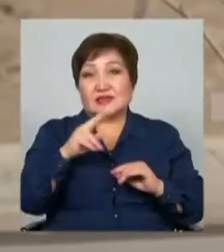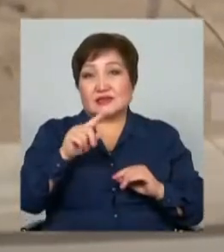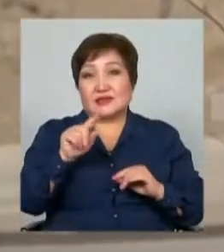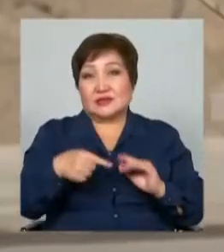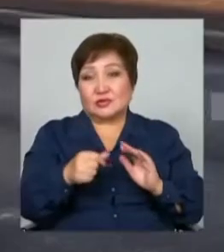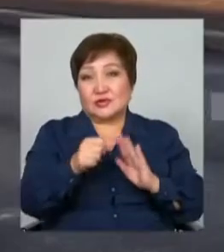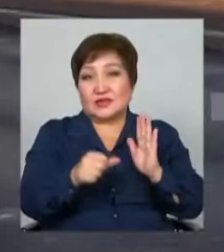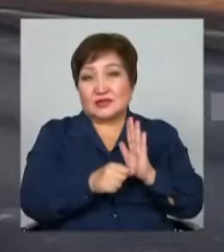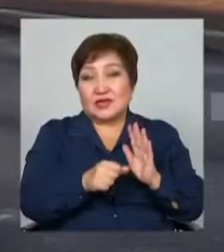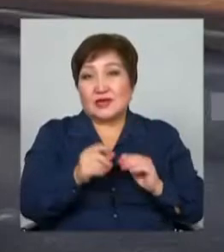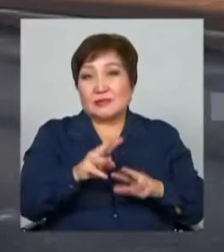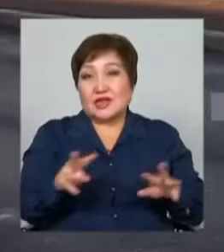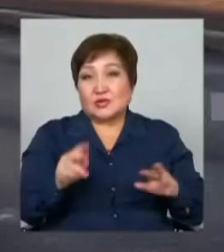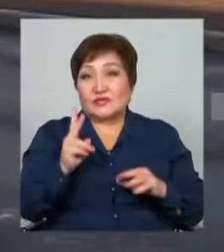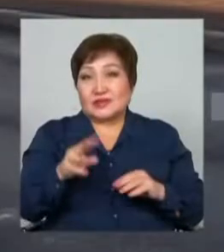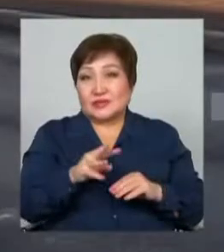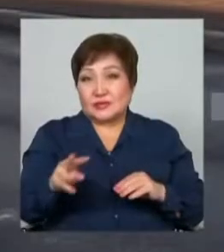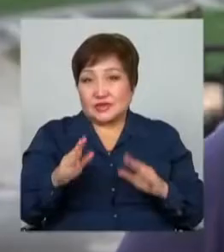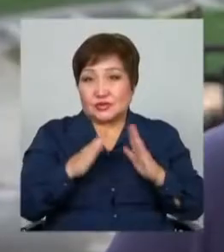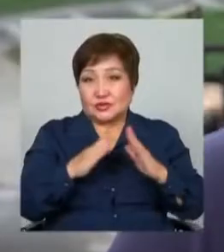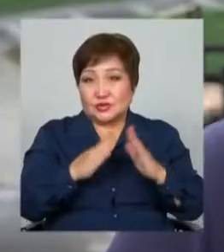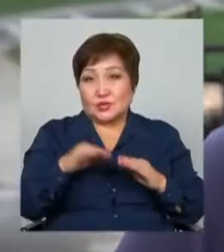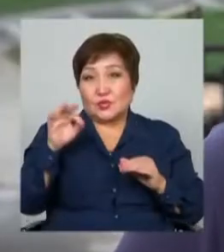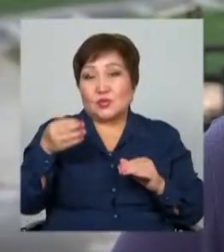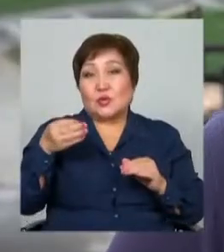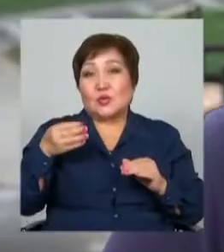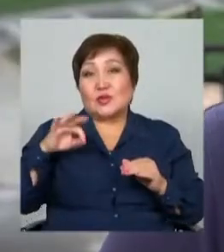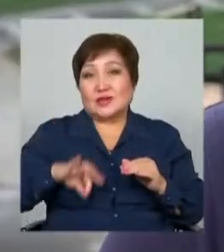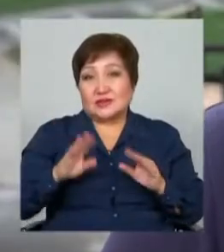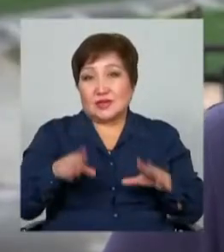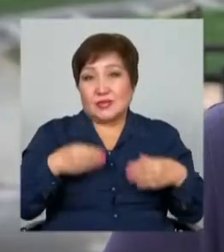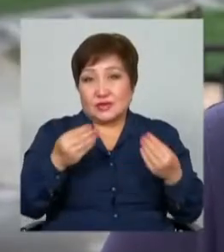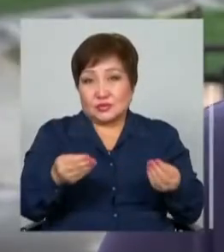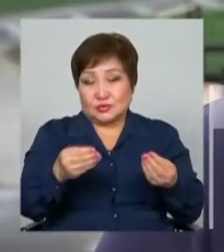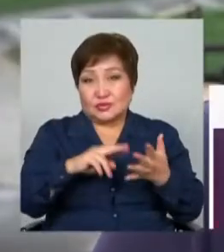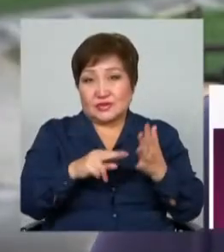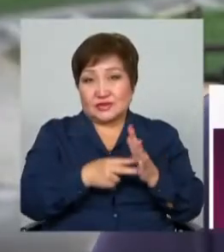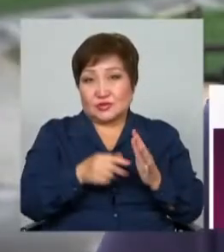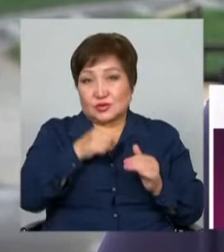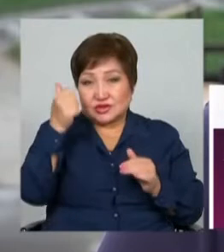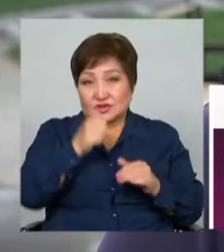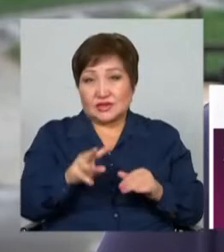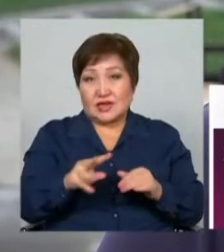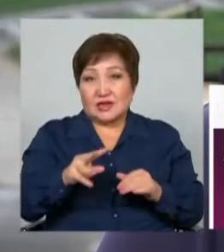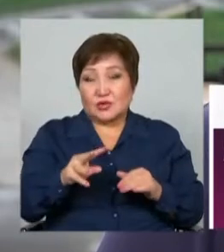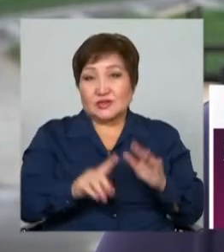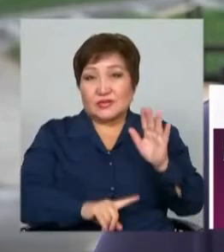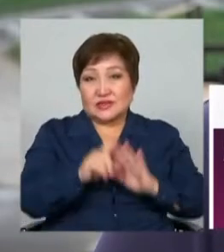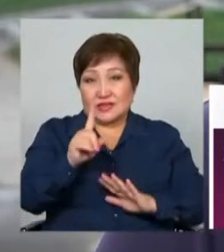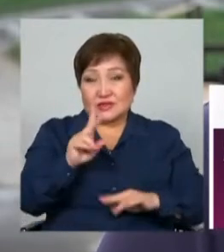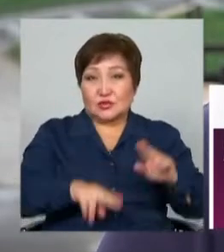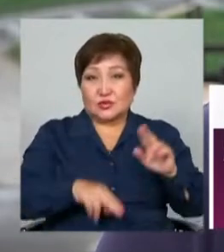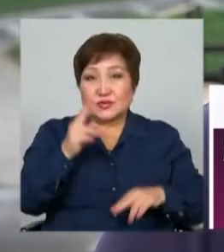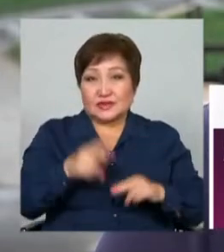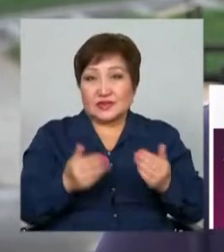метр болатын үйді қолданысқа беру жоспарланған. Өткен жылдың наурызында басталған құрылыс аяқталып, қазір халыққа